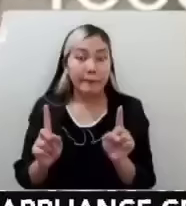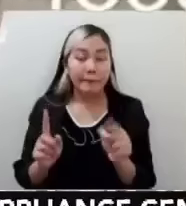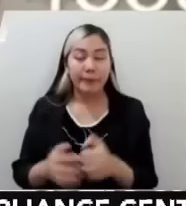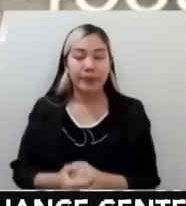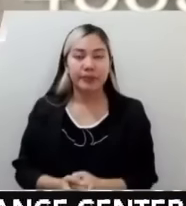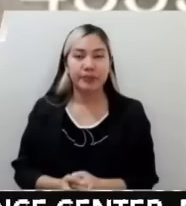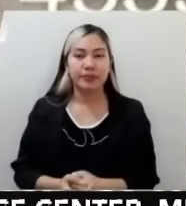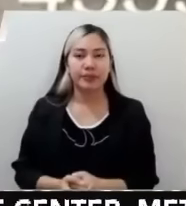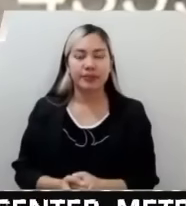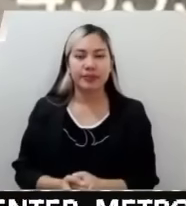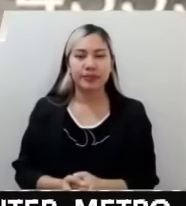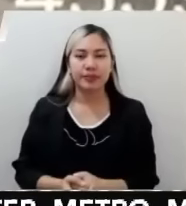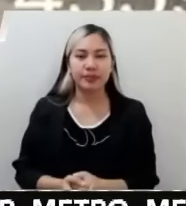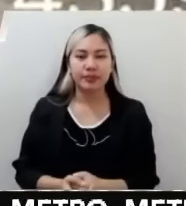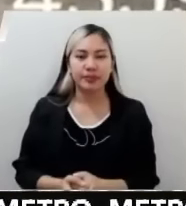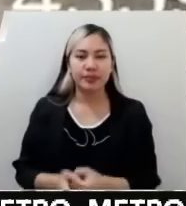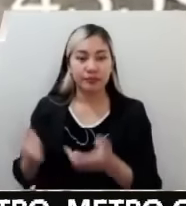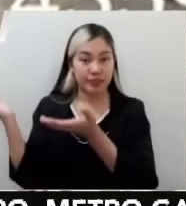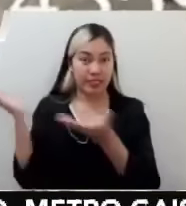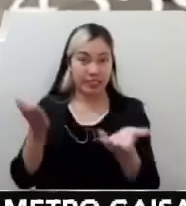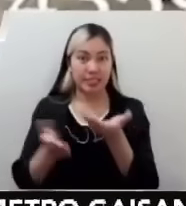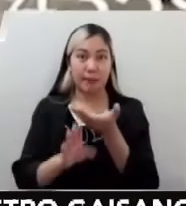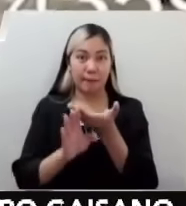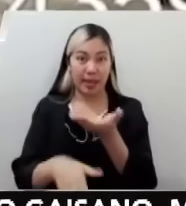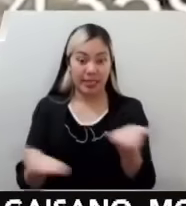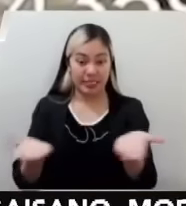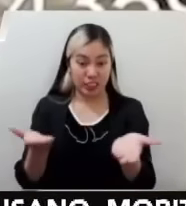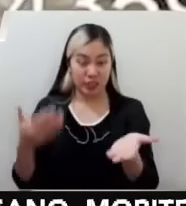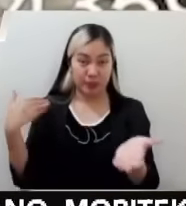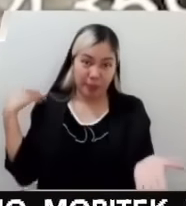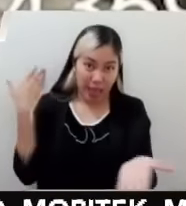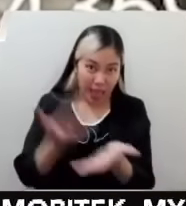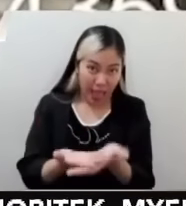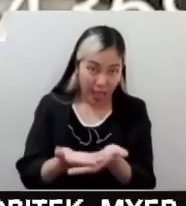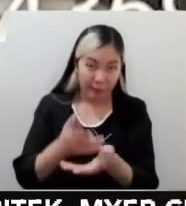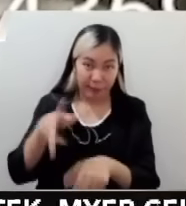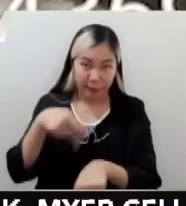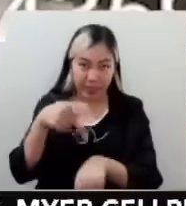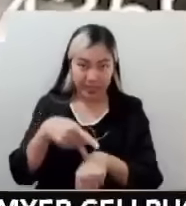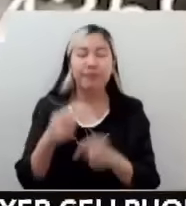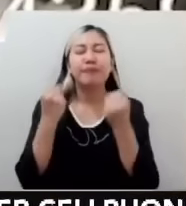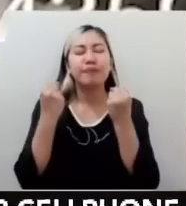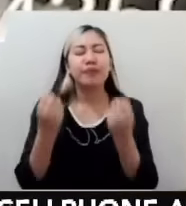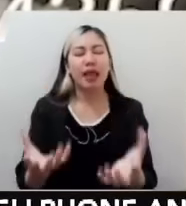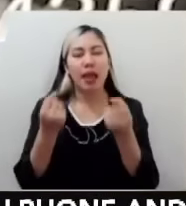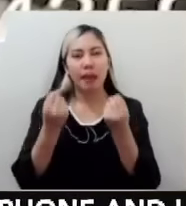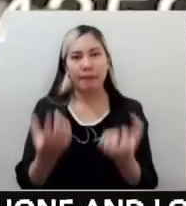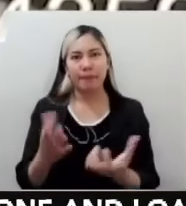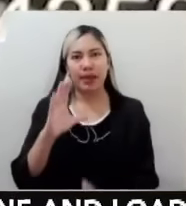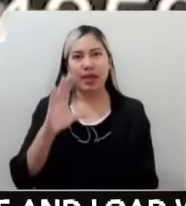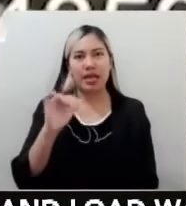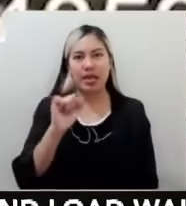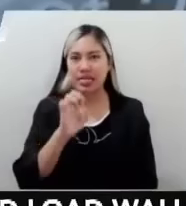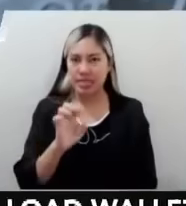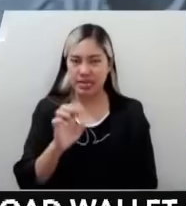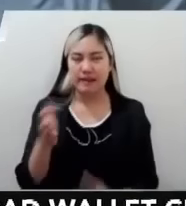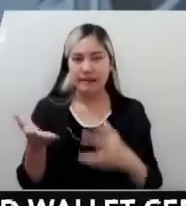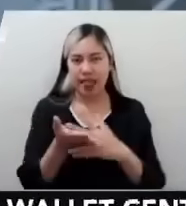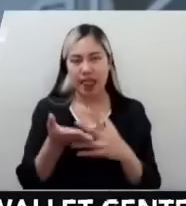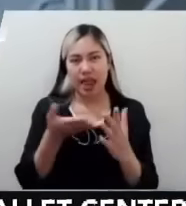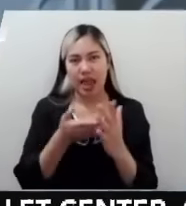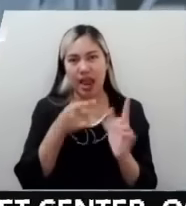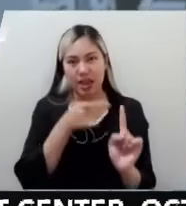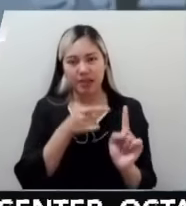arrived here, marami rin po siyang haharapin Opo. Na kaso dito sa Pilipinas. Alright. May kasama ho ba si